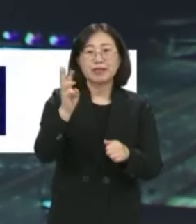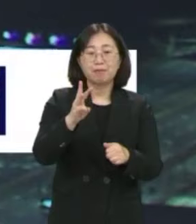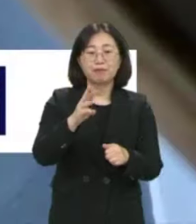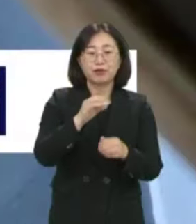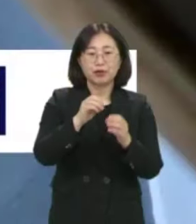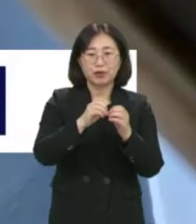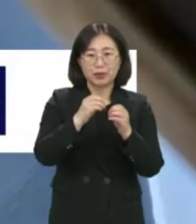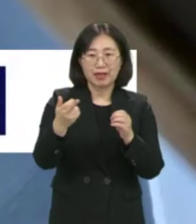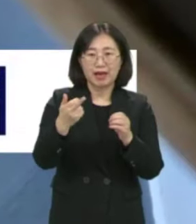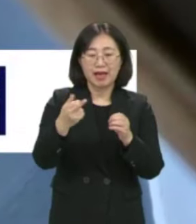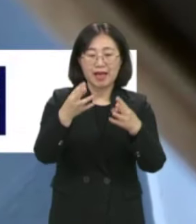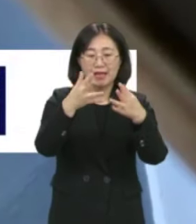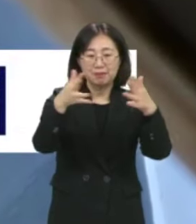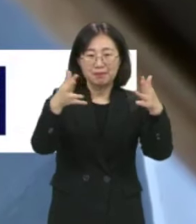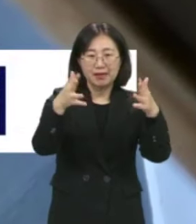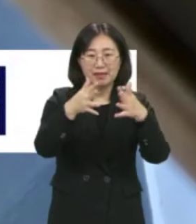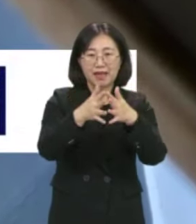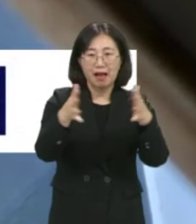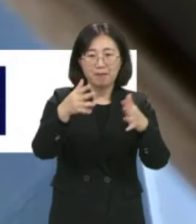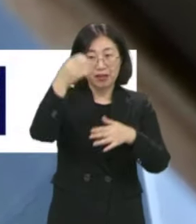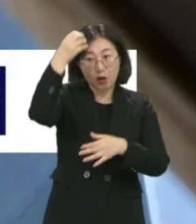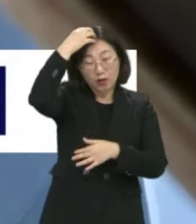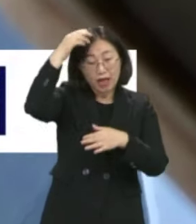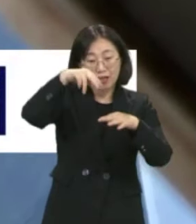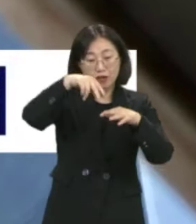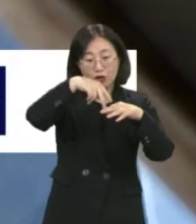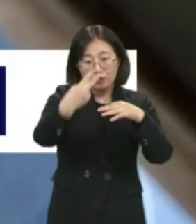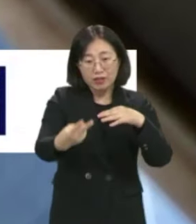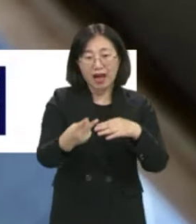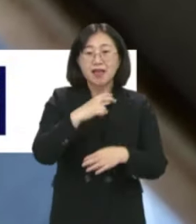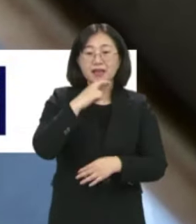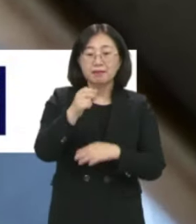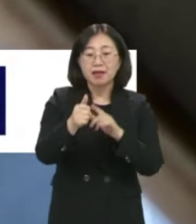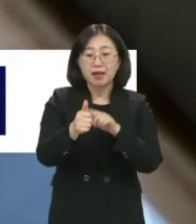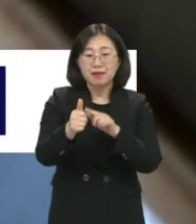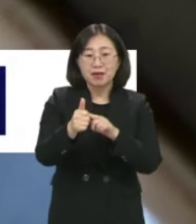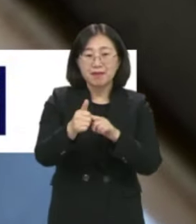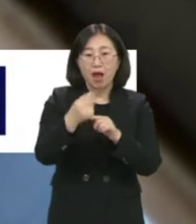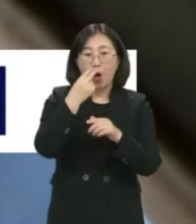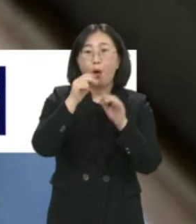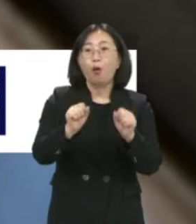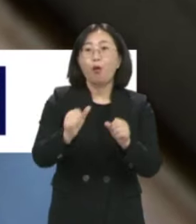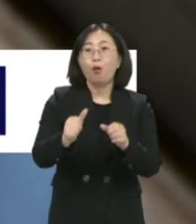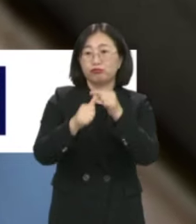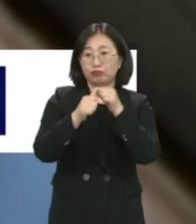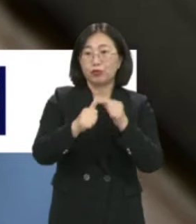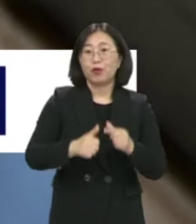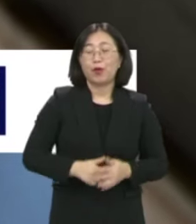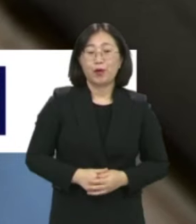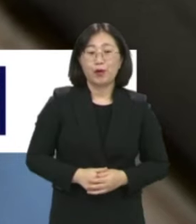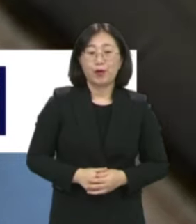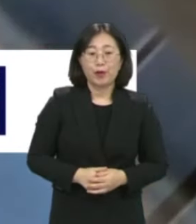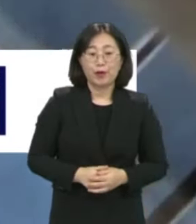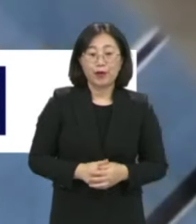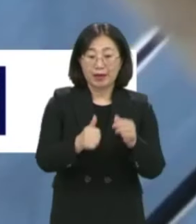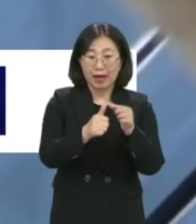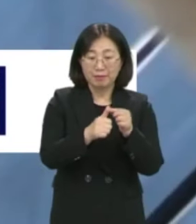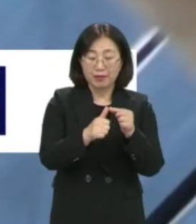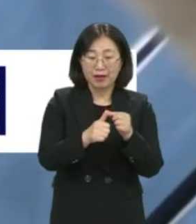연무읍에 18층짜리 아파트 옥상에서 투신한 20 때 남성이 극적으로 구조됐습니다 소방당국은 한